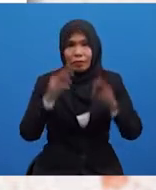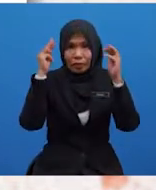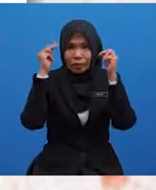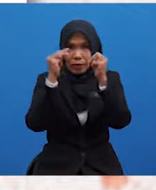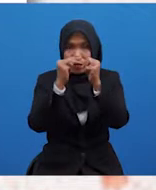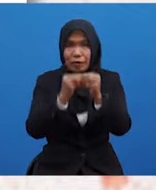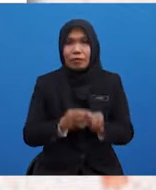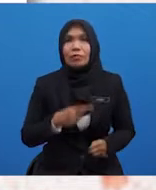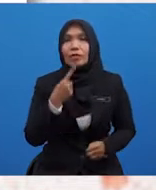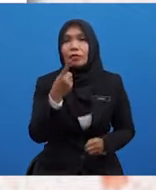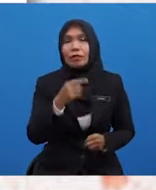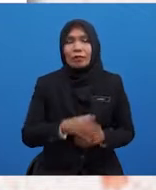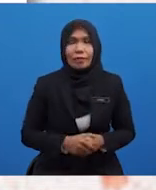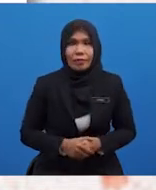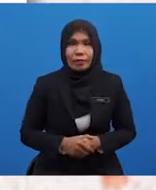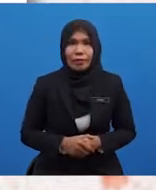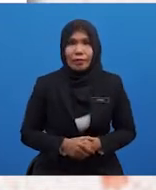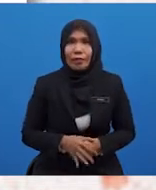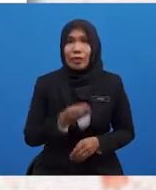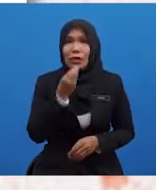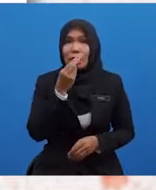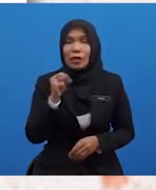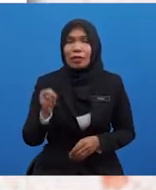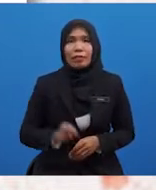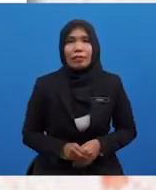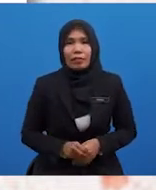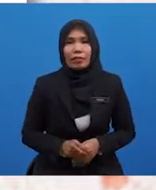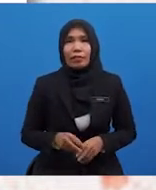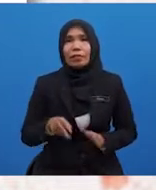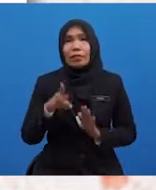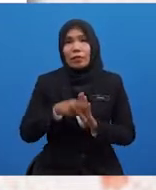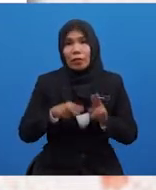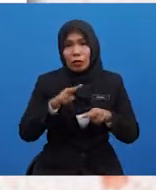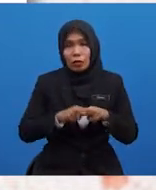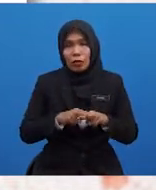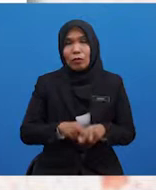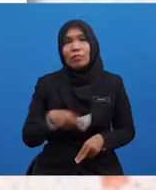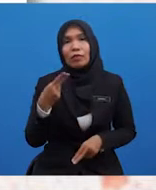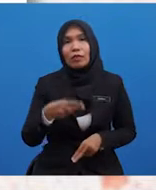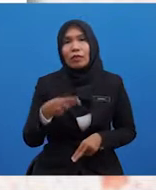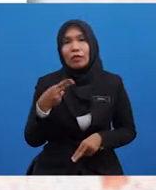Maklumat-maklumat tersebut ialah makanan, penduduk, sejarah,